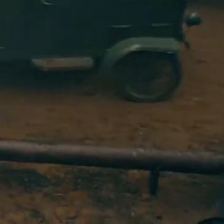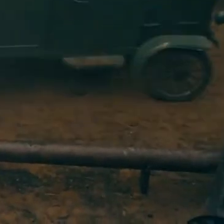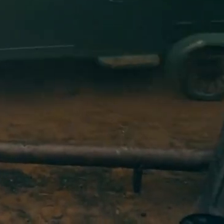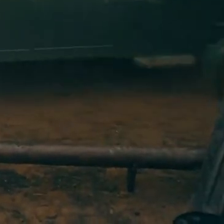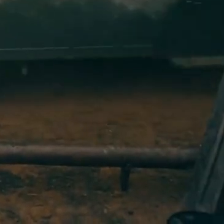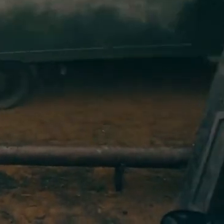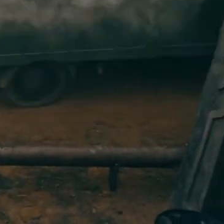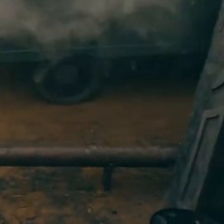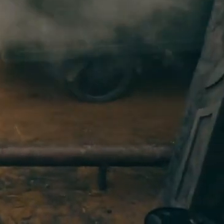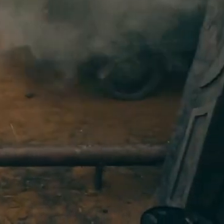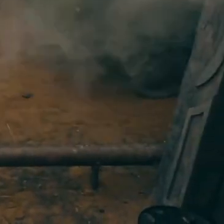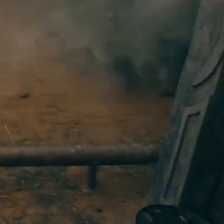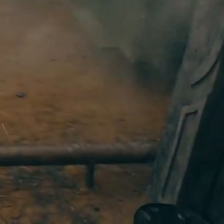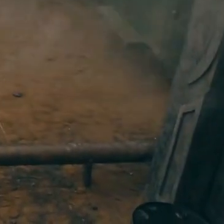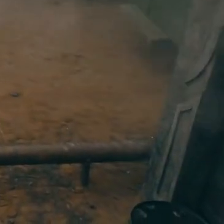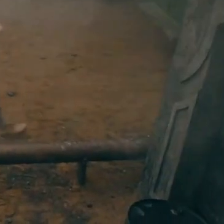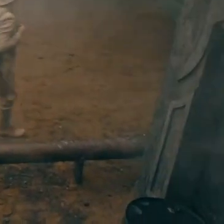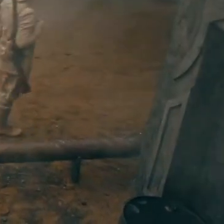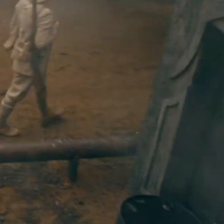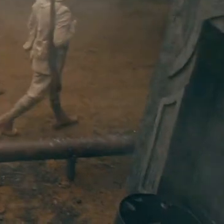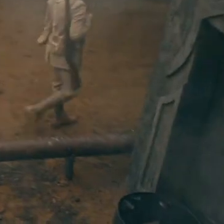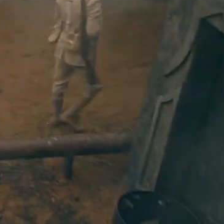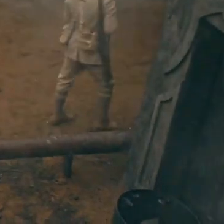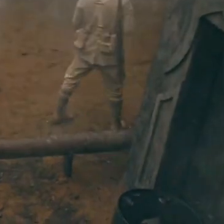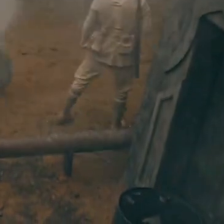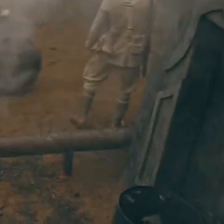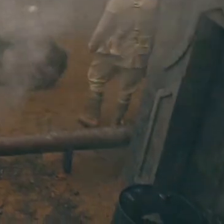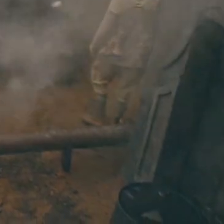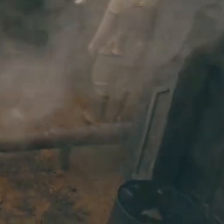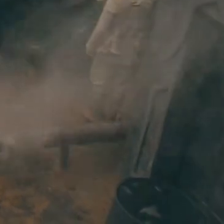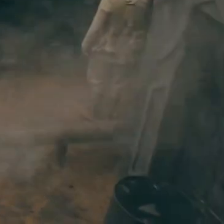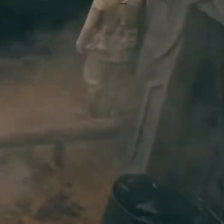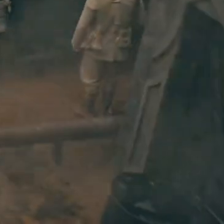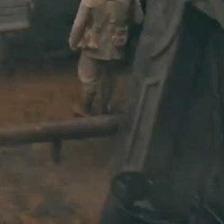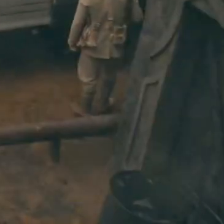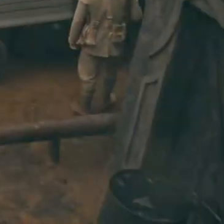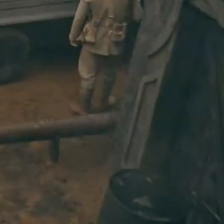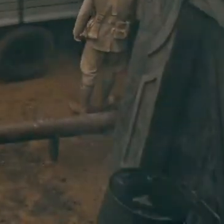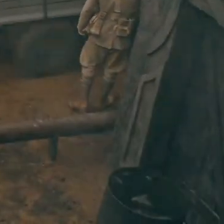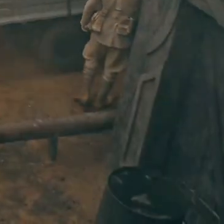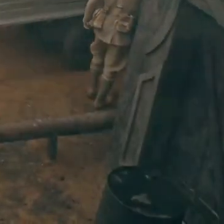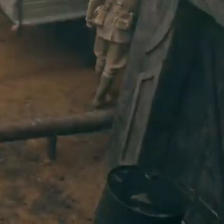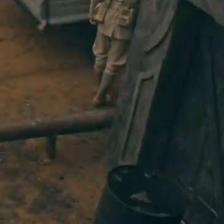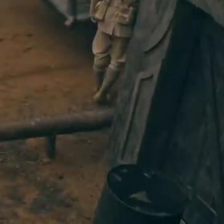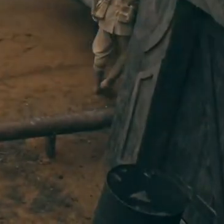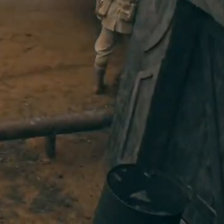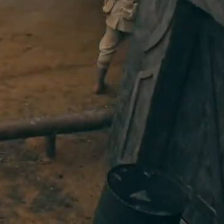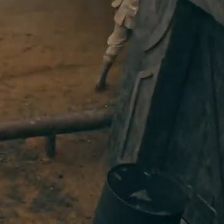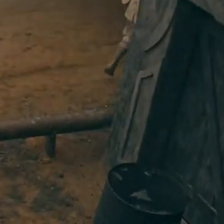borular döşenmiş blokların arasında bekleyen araçlar askerlerin arasında ilerleyerek kemerli kapıdan ard arda geçtiler.